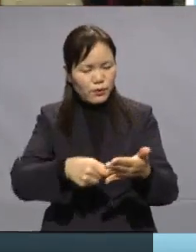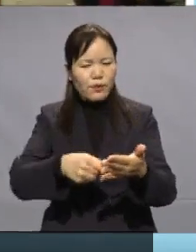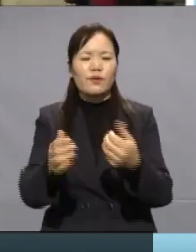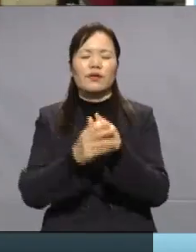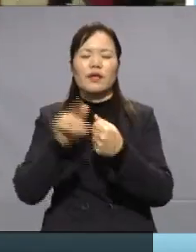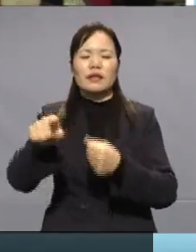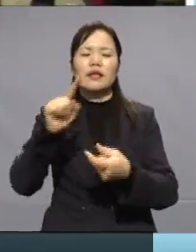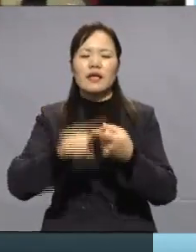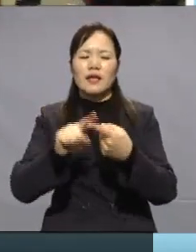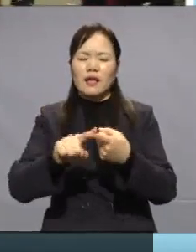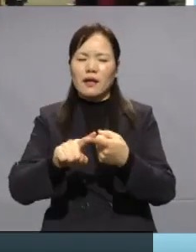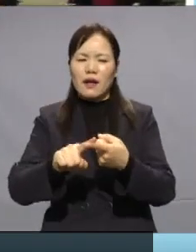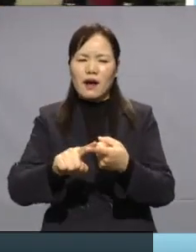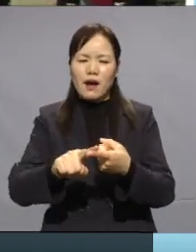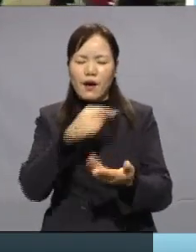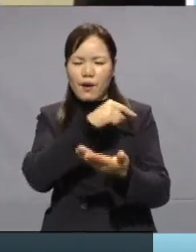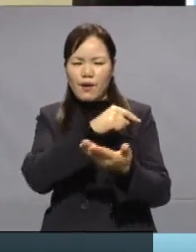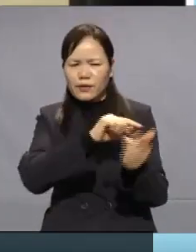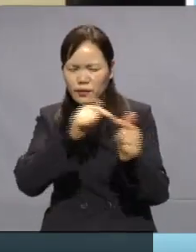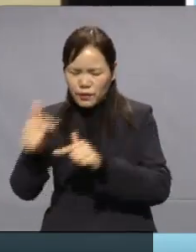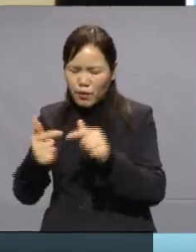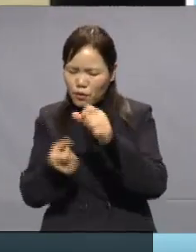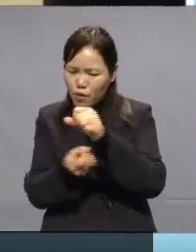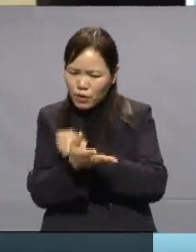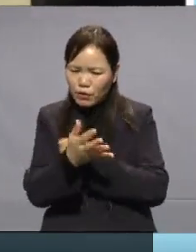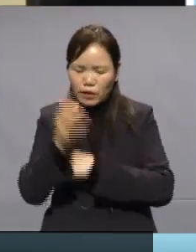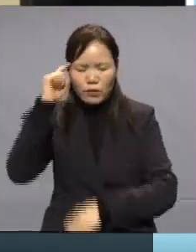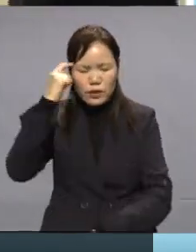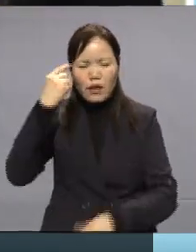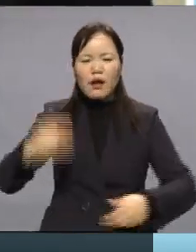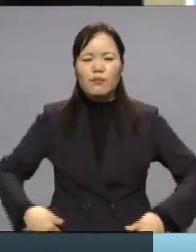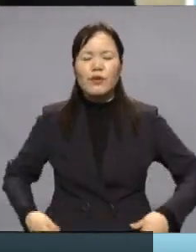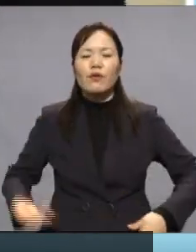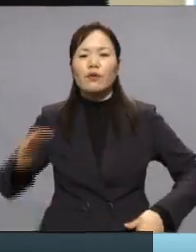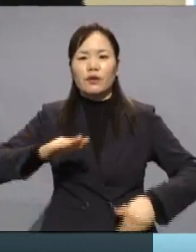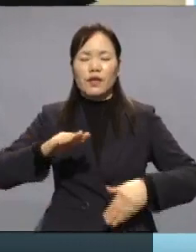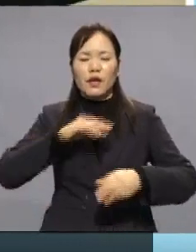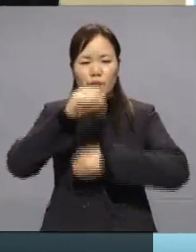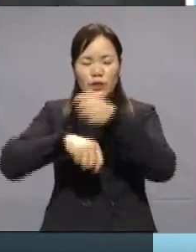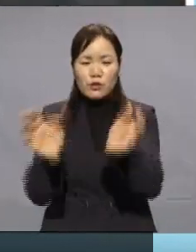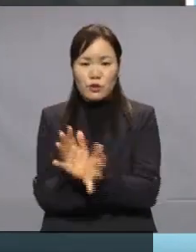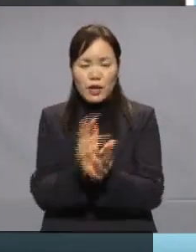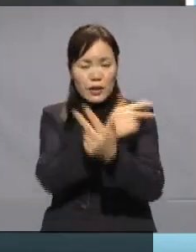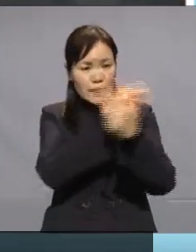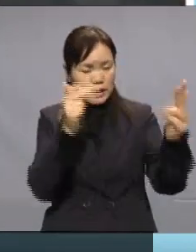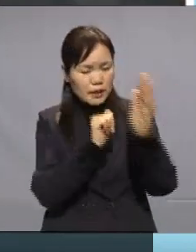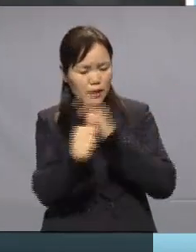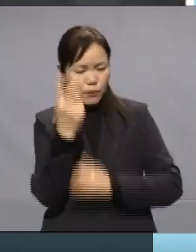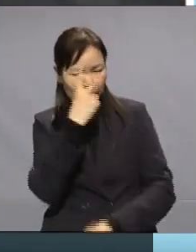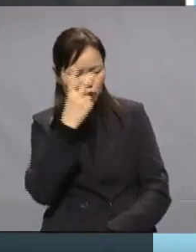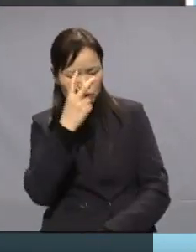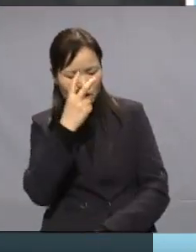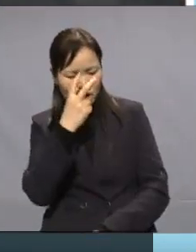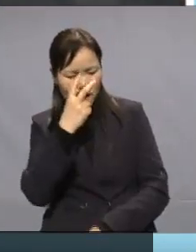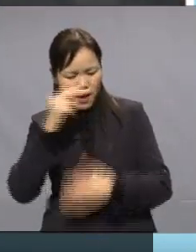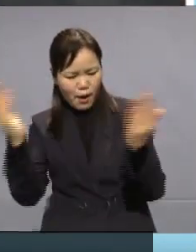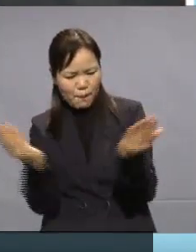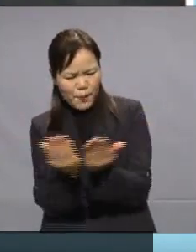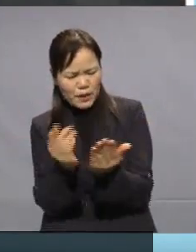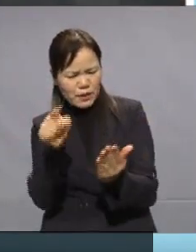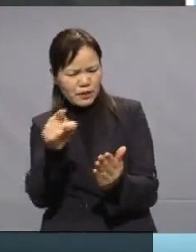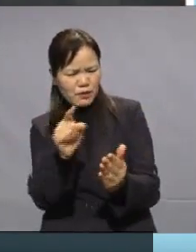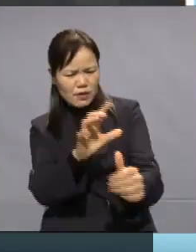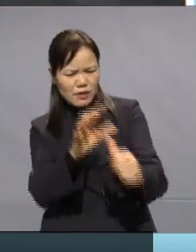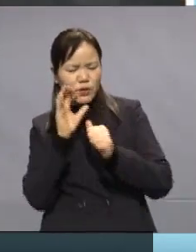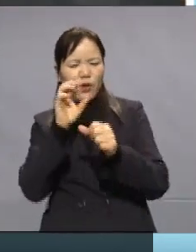대한 훅과 이런 부분도 고려해야 되는데 과연 민주당이 지금 이재명 당대표 수사에 비쳐서 그의 상응하는 어떤 카드로